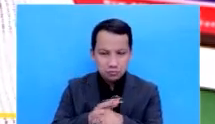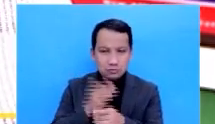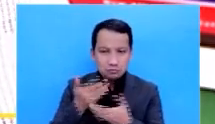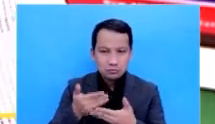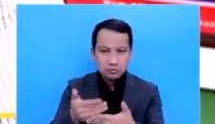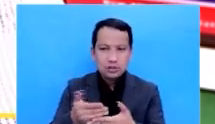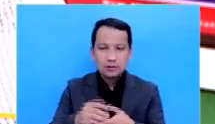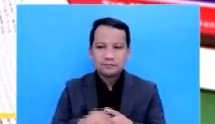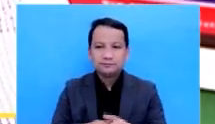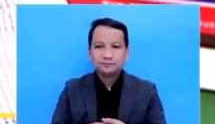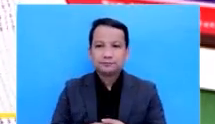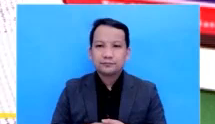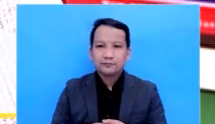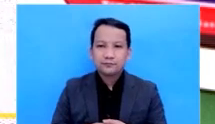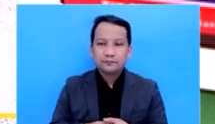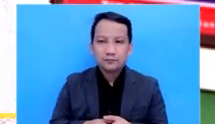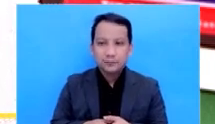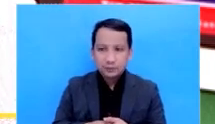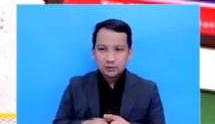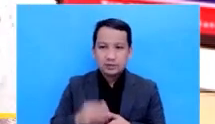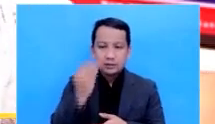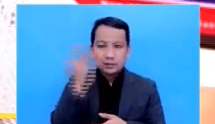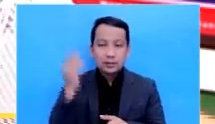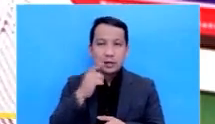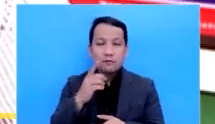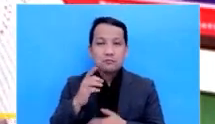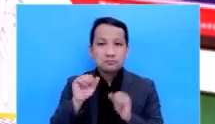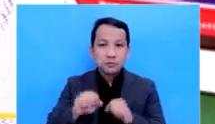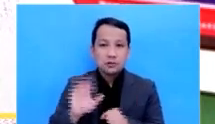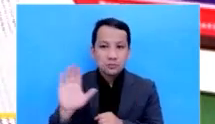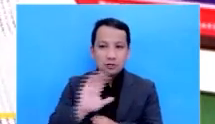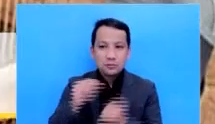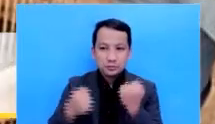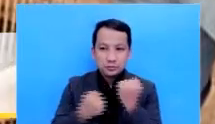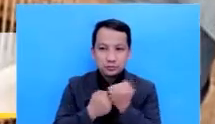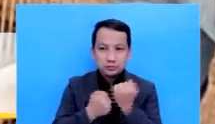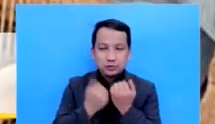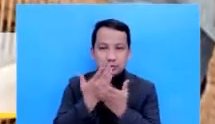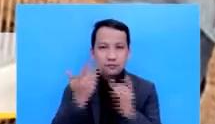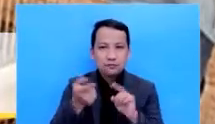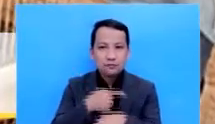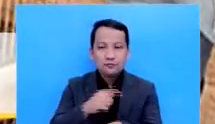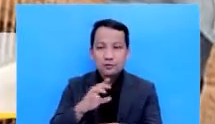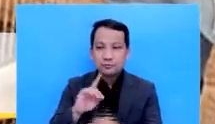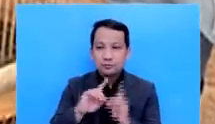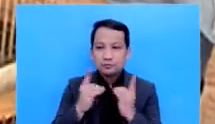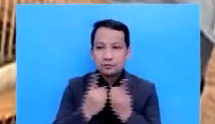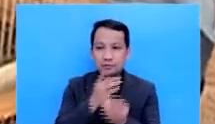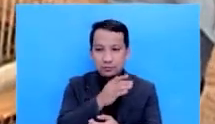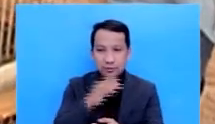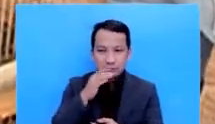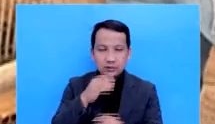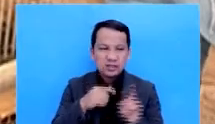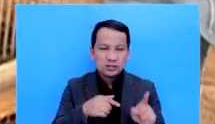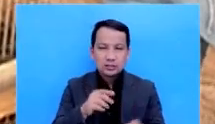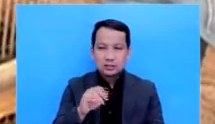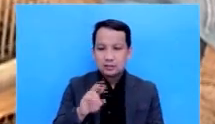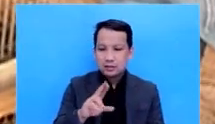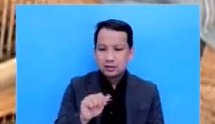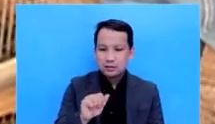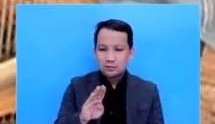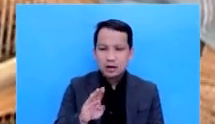then Secretary Dar has mentioned, they have full support from the DA. Sabi naman ng NARBA, maayos